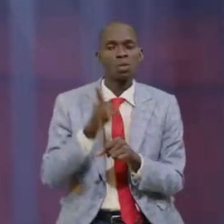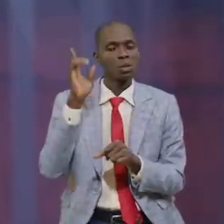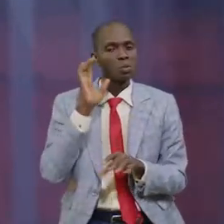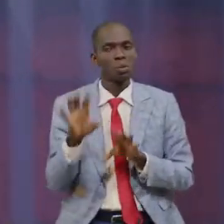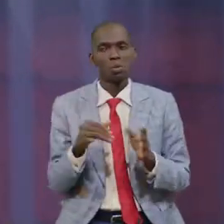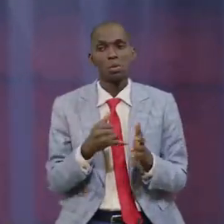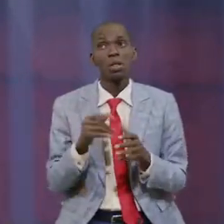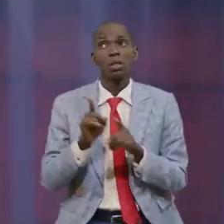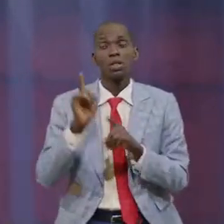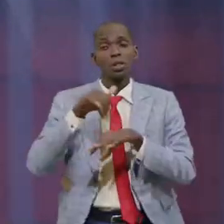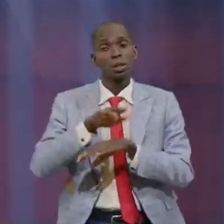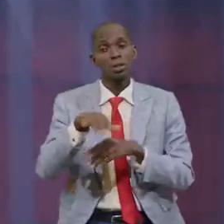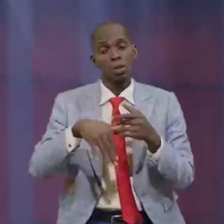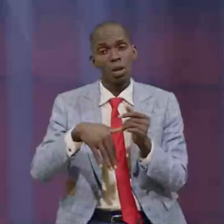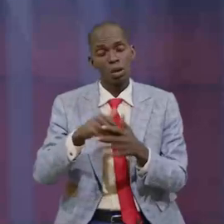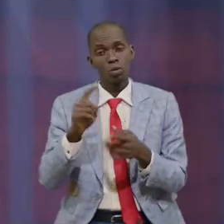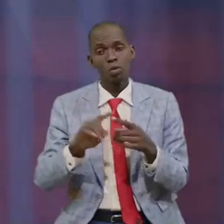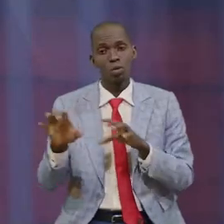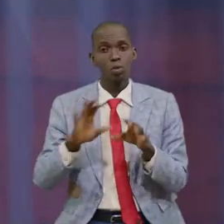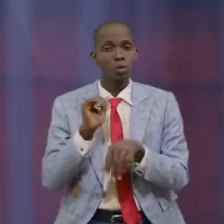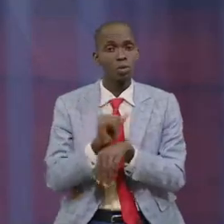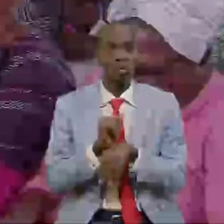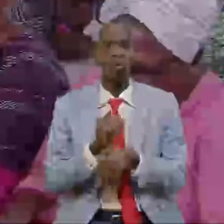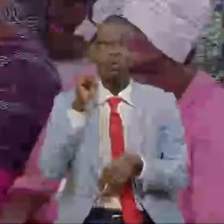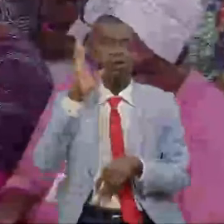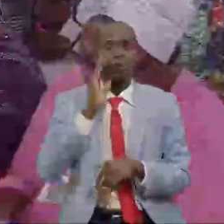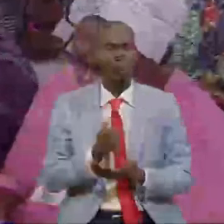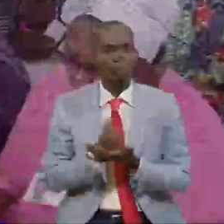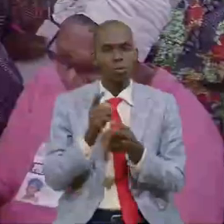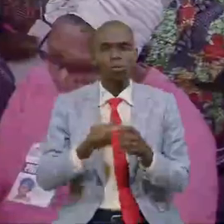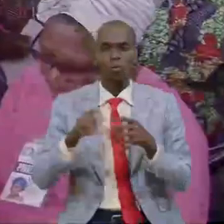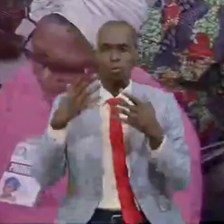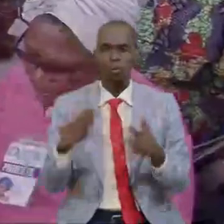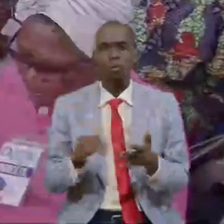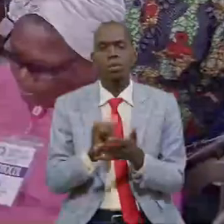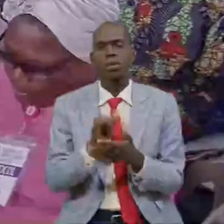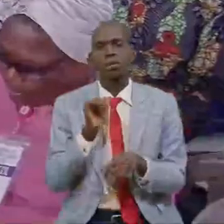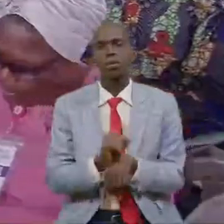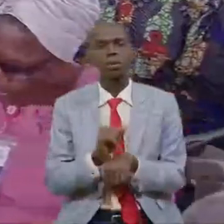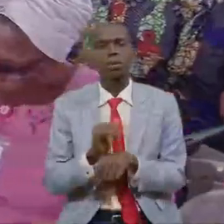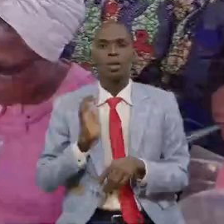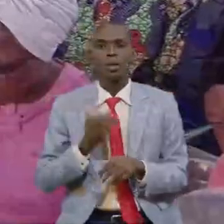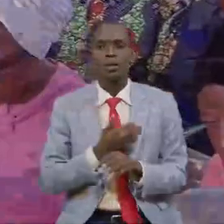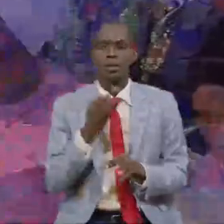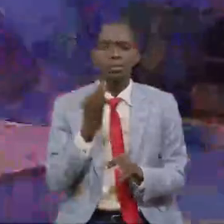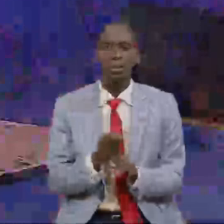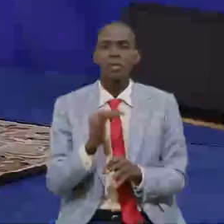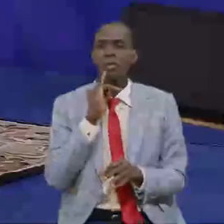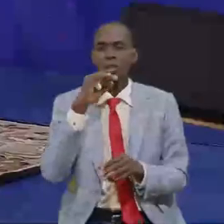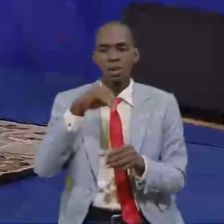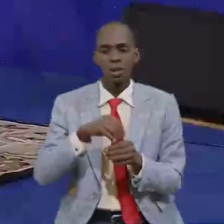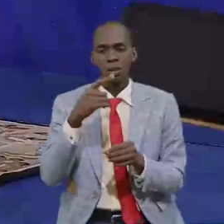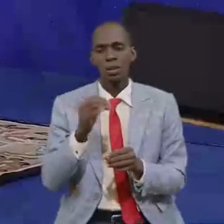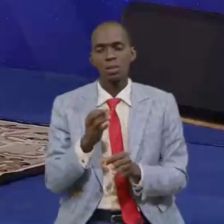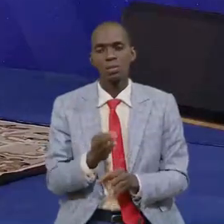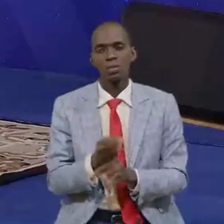Est-ce qu'il t'a donné un devoir? Il va veiller à ce que tu exécutes ce devoir. Notre foi est dans la fidélité de Dieu.